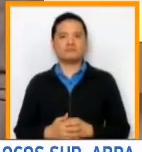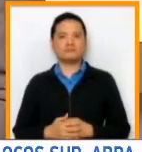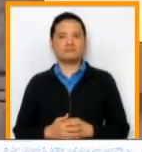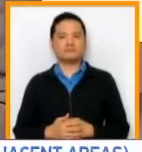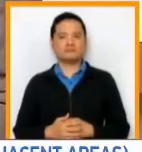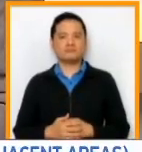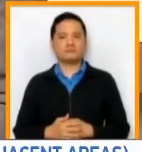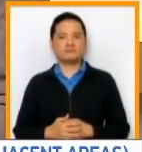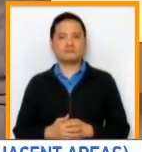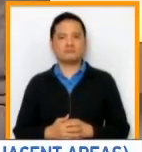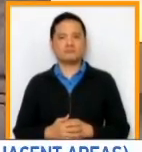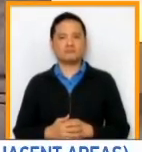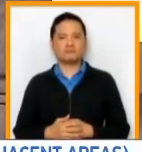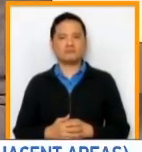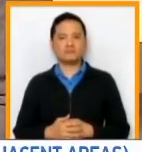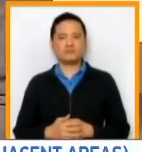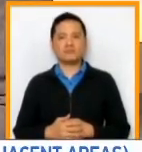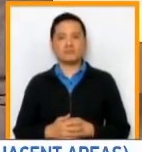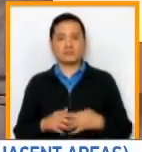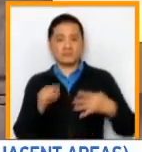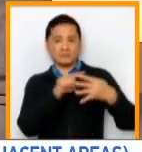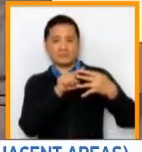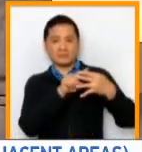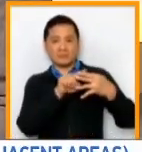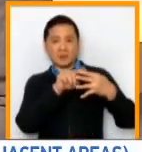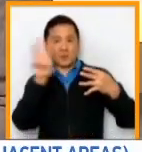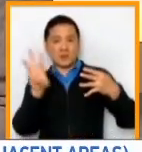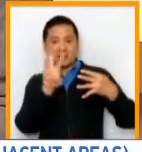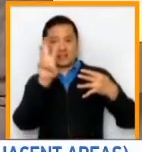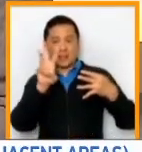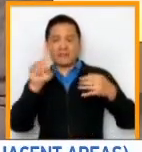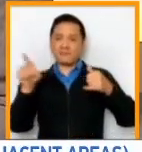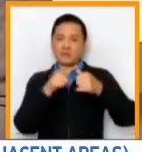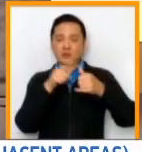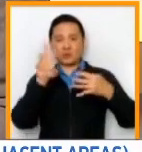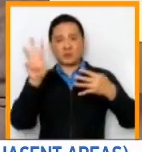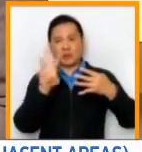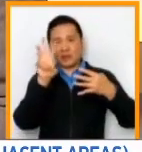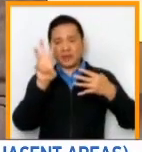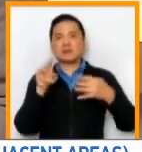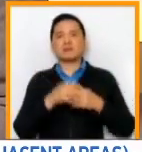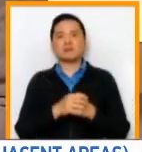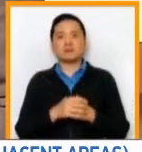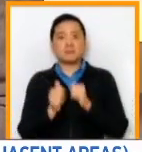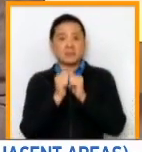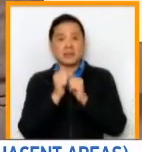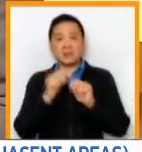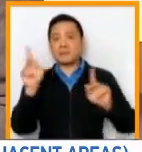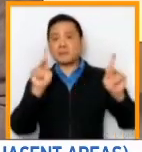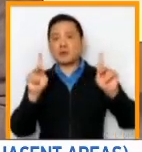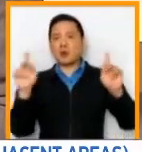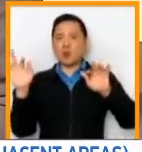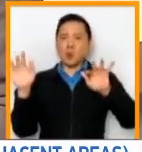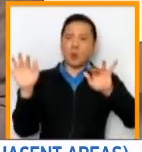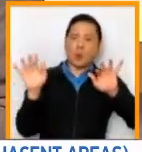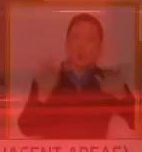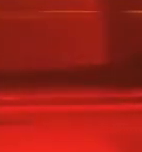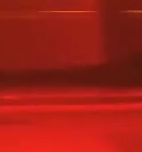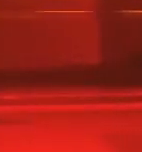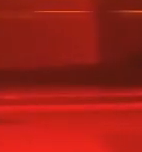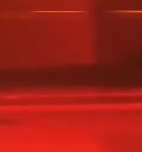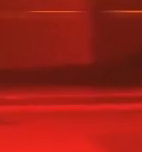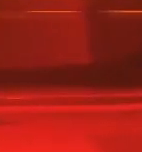First Wednesday po ngayon, kaya naman madaling araw pa lang, dagsana mga debotong pumila sa labas ng Baclaran Church. Live mula sa Paranaque, may unang